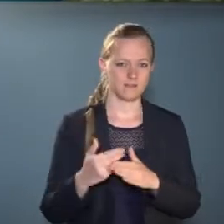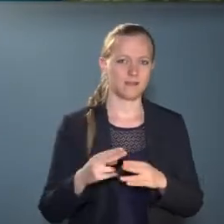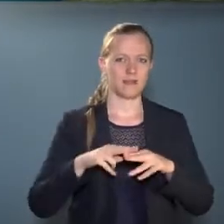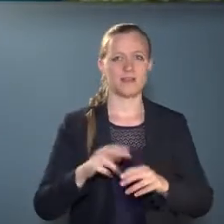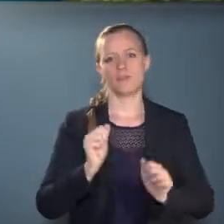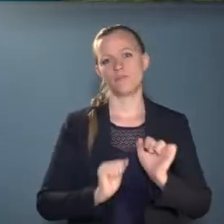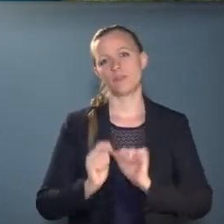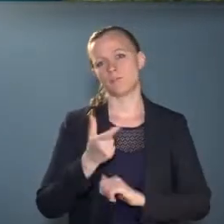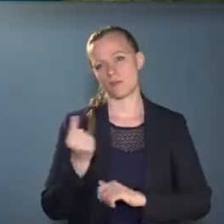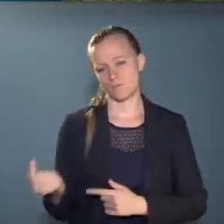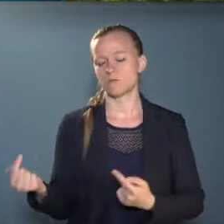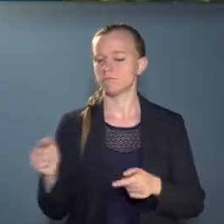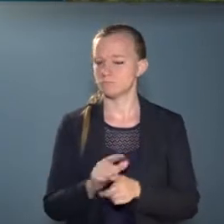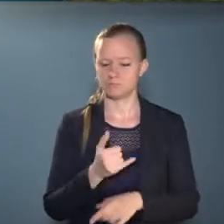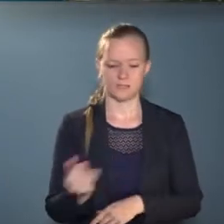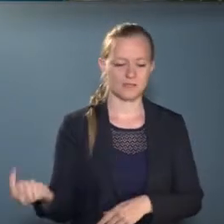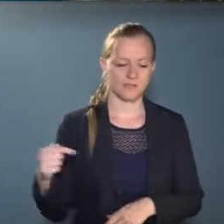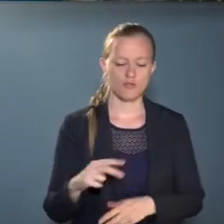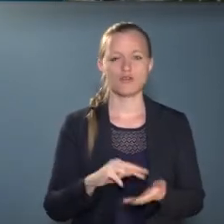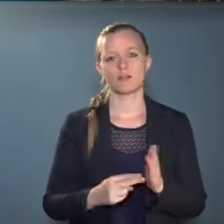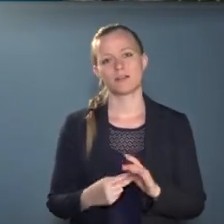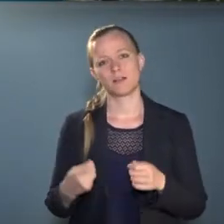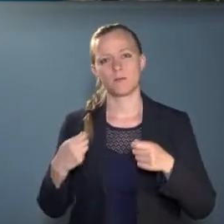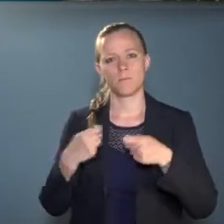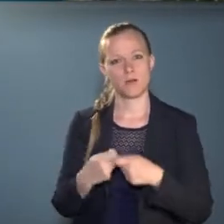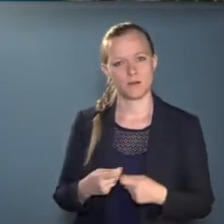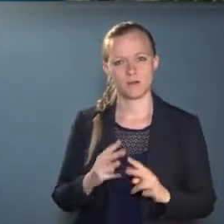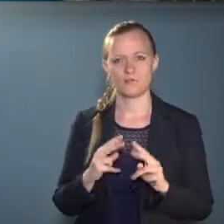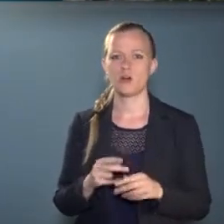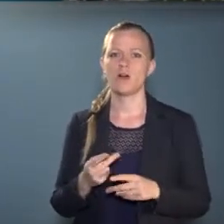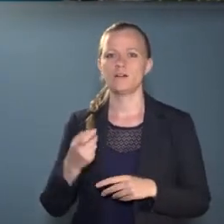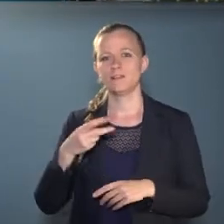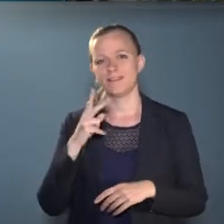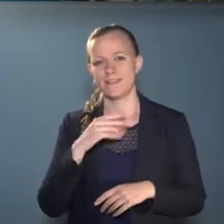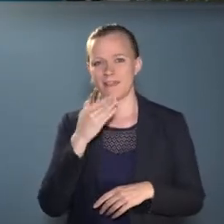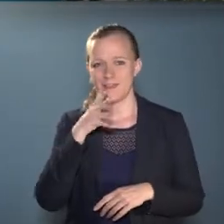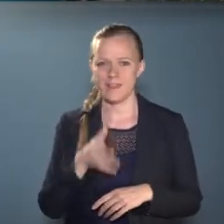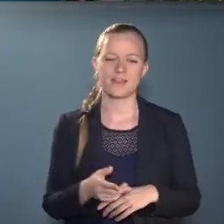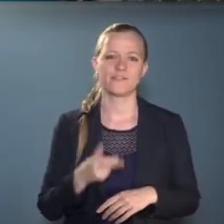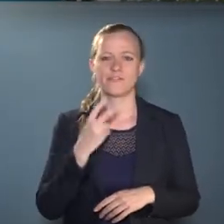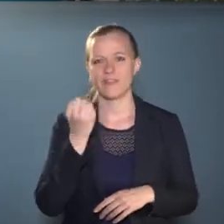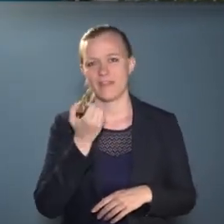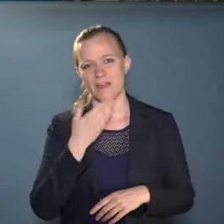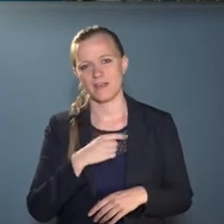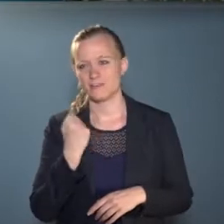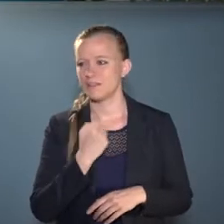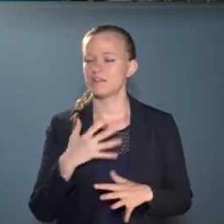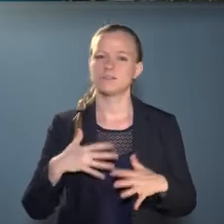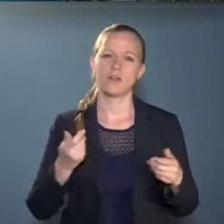napon. Nyilvánvalóan vannak stratégiai partnerek, ilyen, mint a Terrorhatási Központ, a BHD, akik óriási